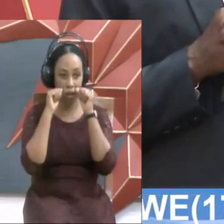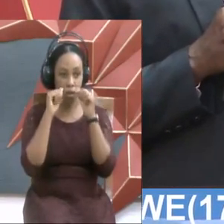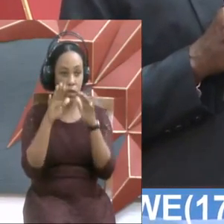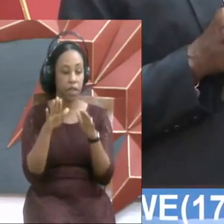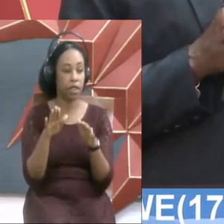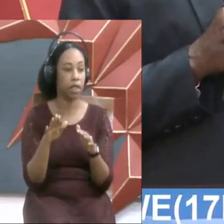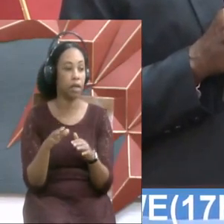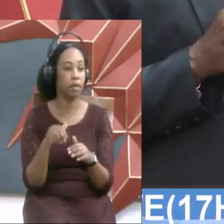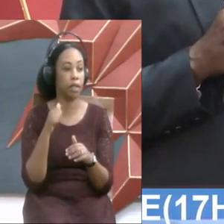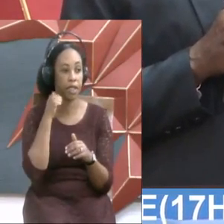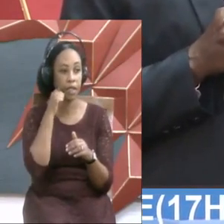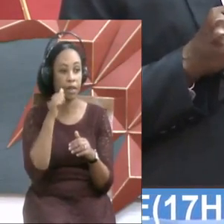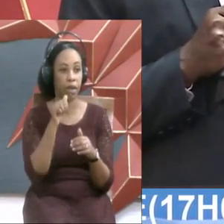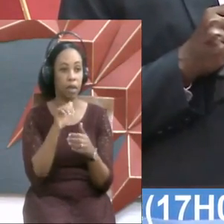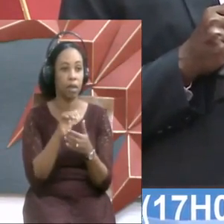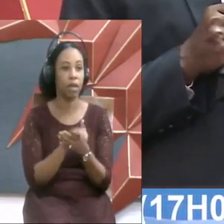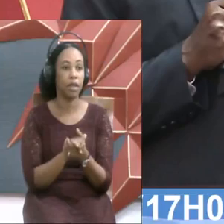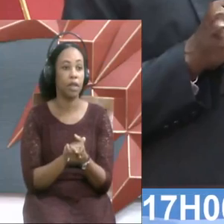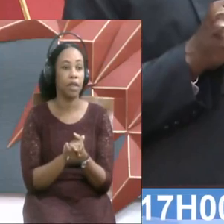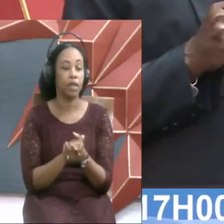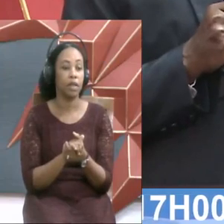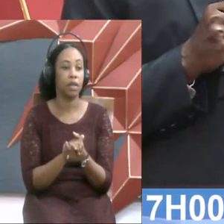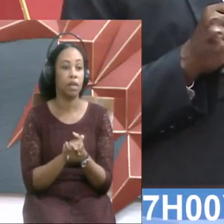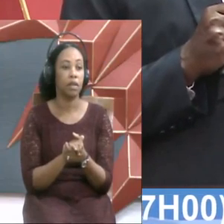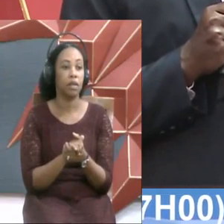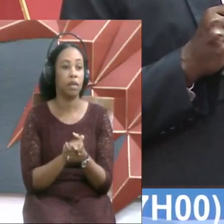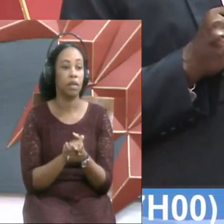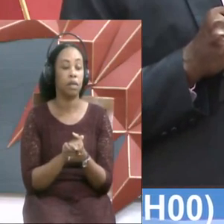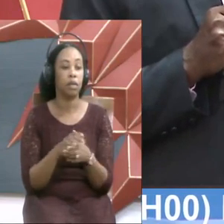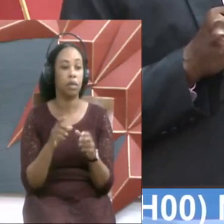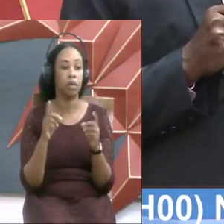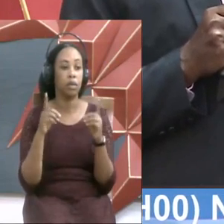bénisse. Ariko wakwihuta ngo